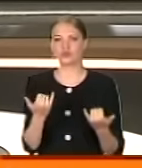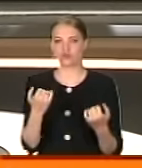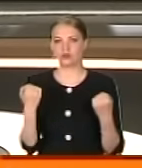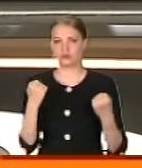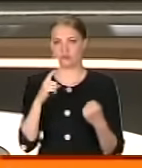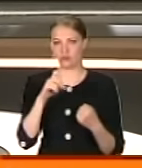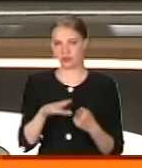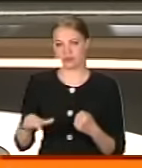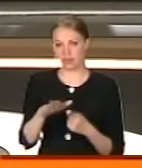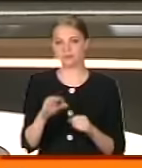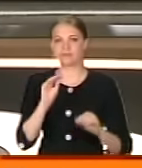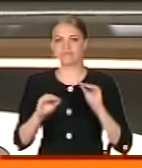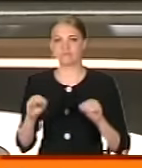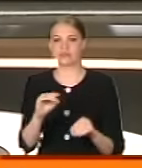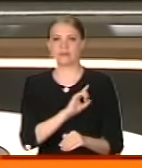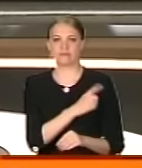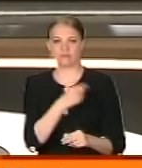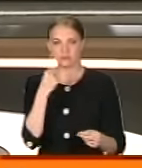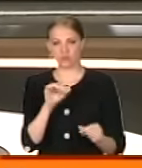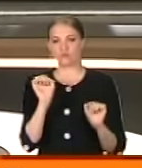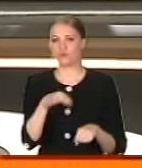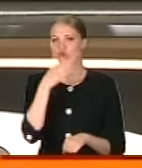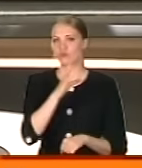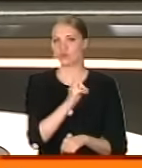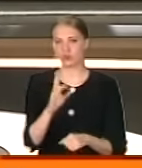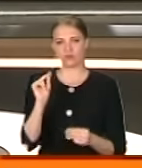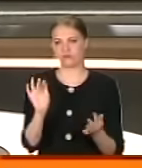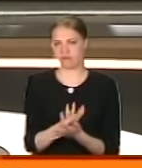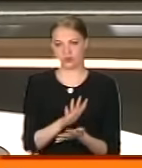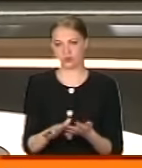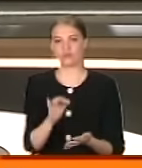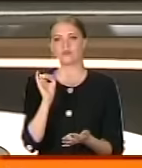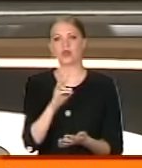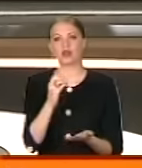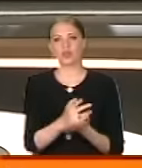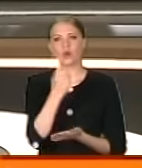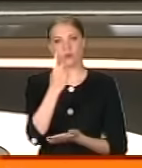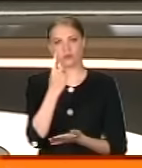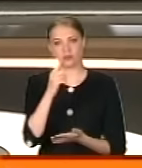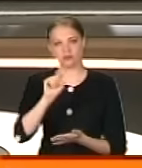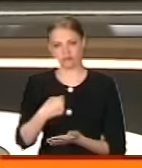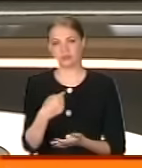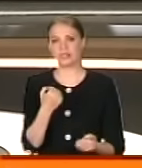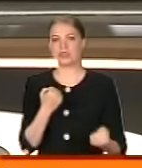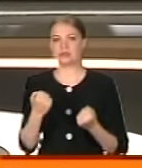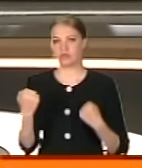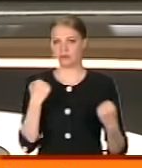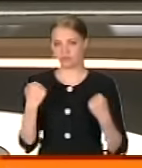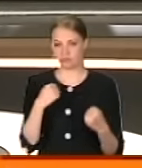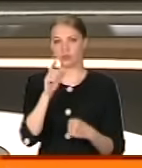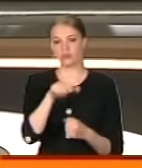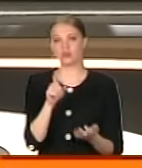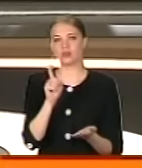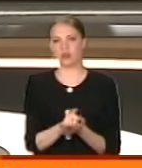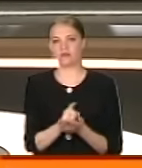спортзала вдосконалювати физичну форму може будь-хто безкоштовно та одне Але зц мязи